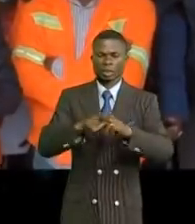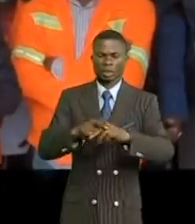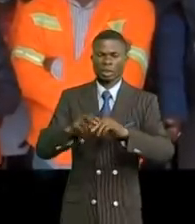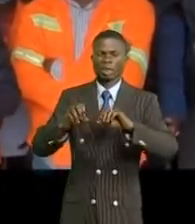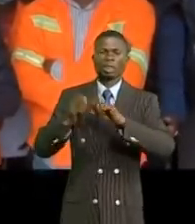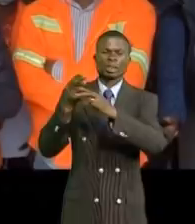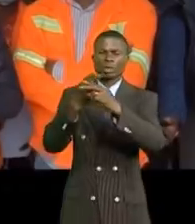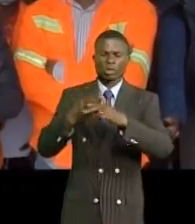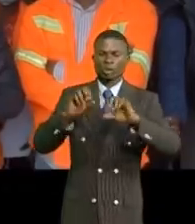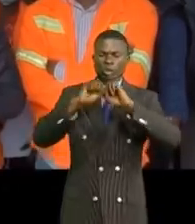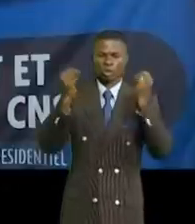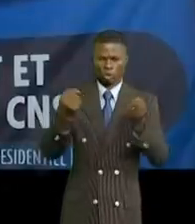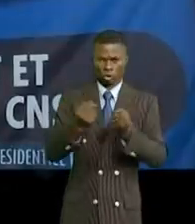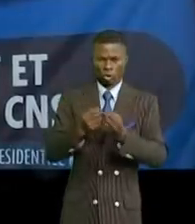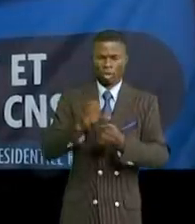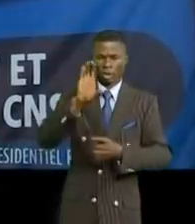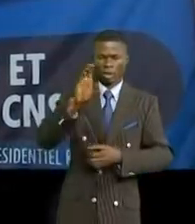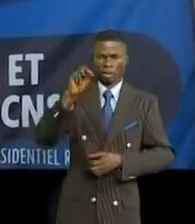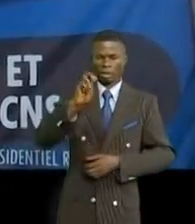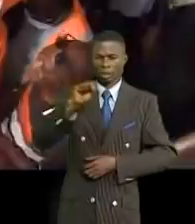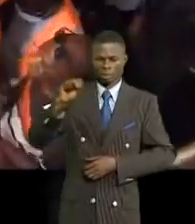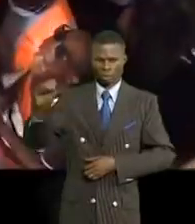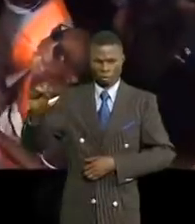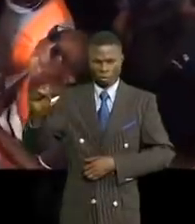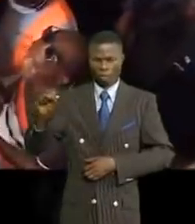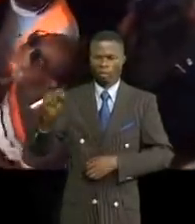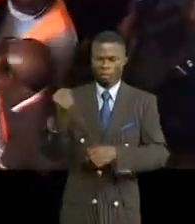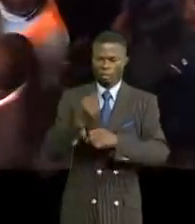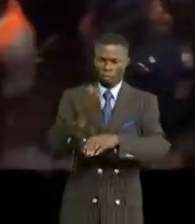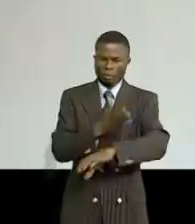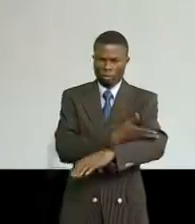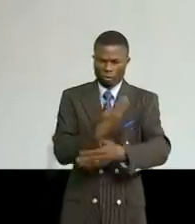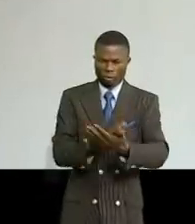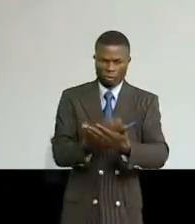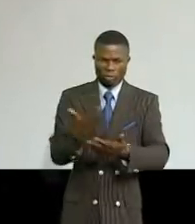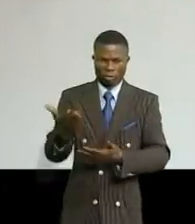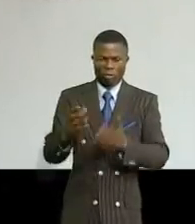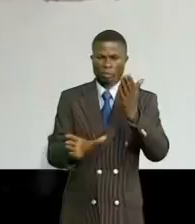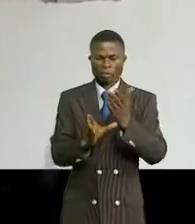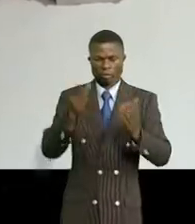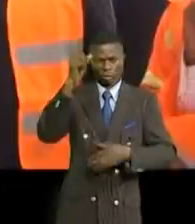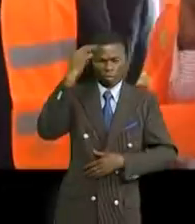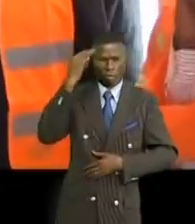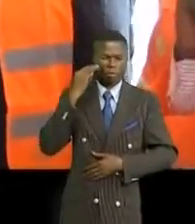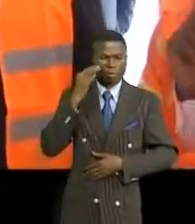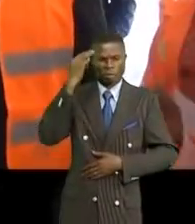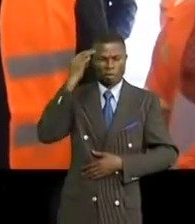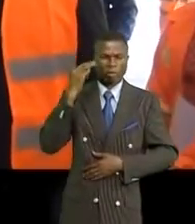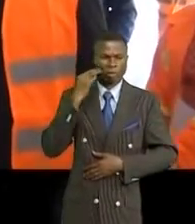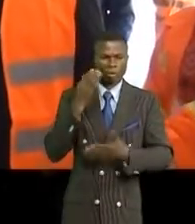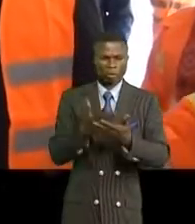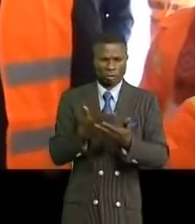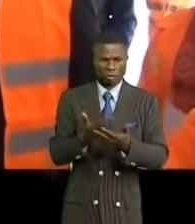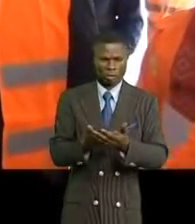des agents publics 5 sap pour donner un coup d'accélérateur aux travaux en cours les vice premiers ministres ministres la fonction publique